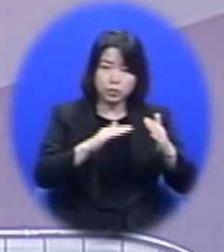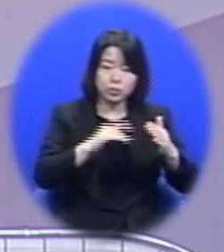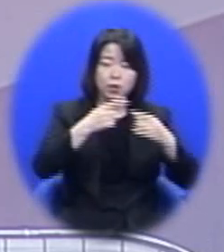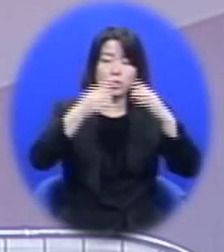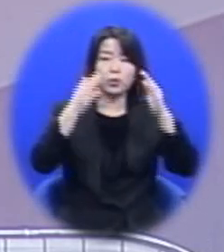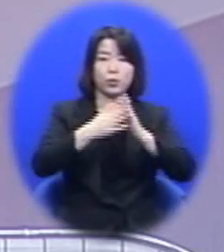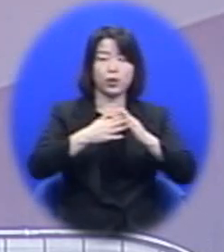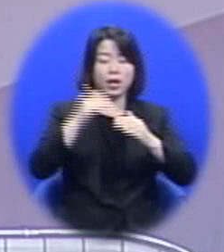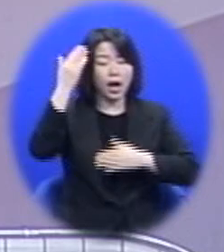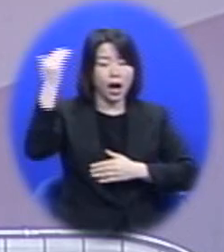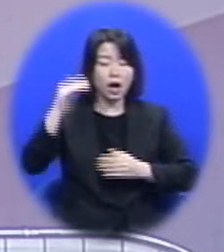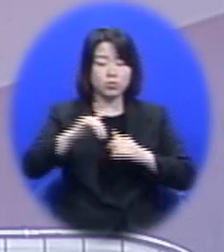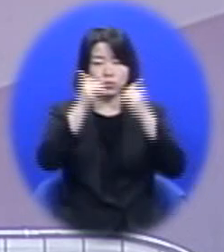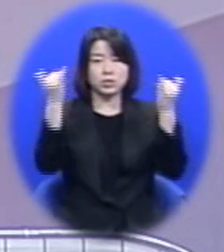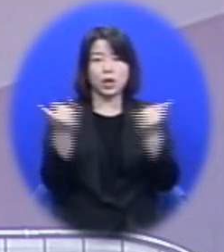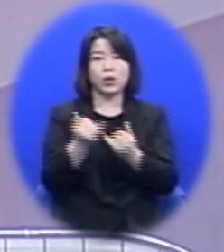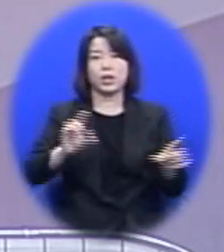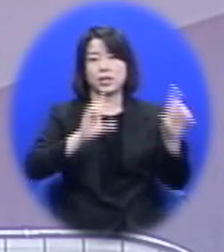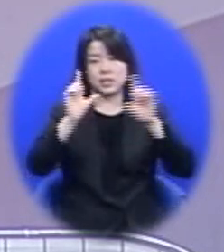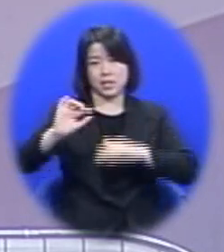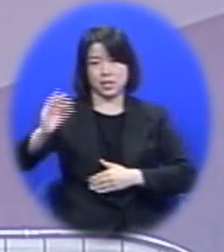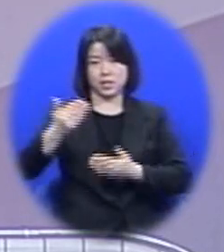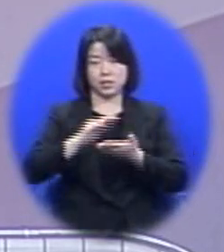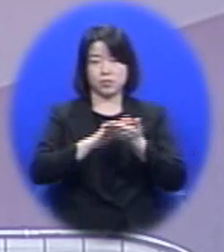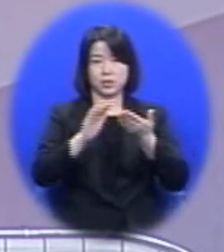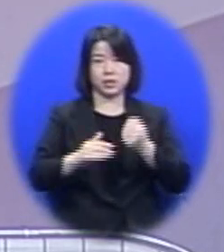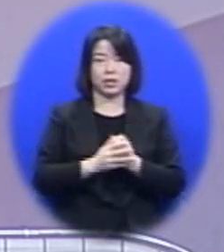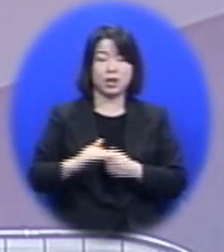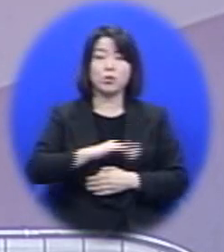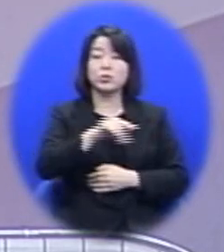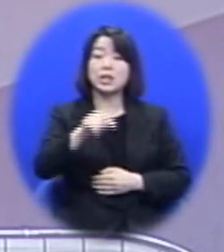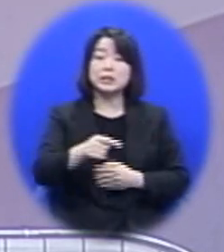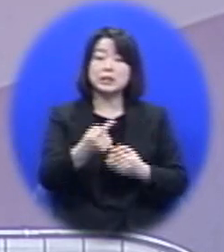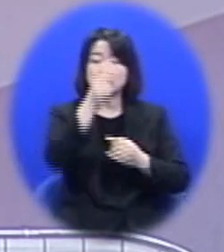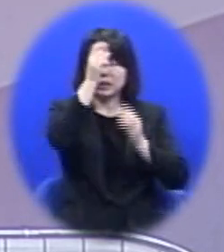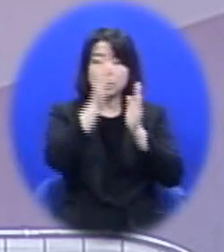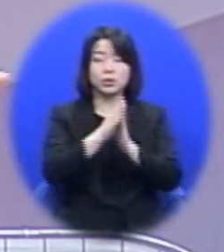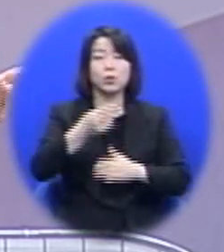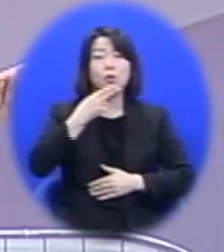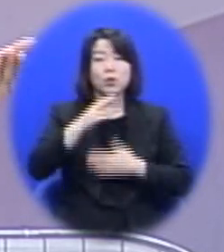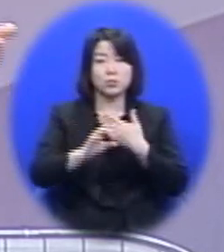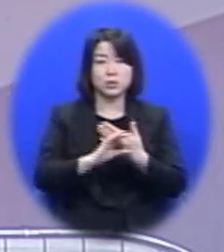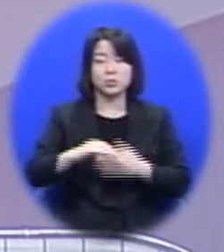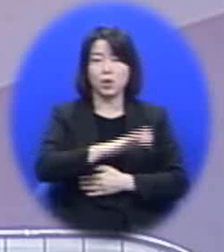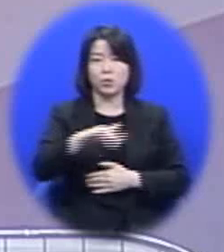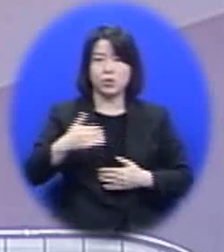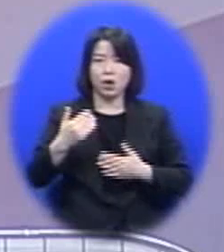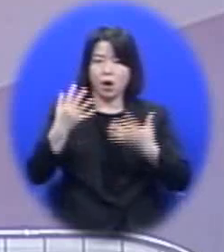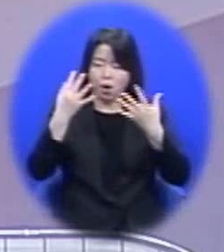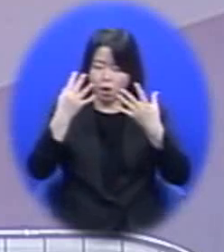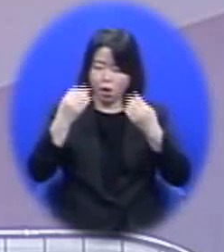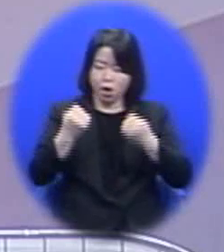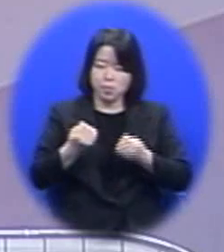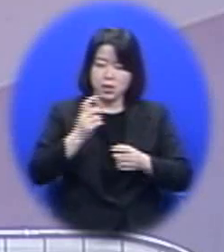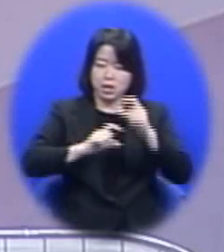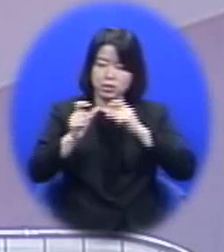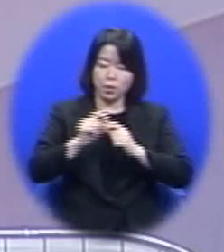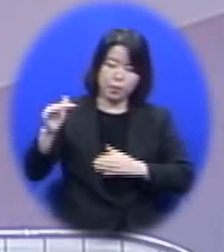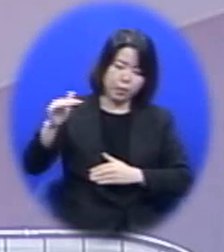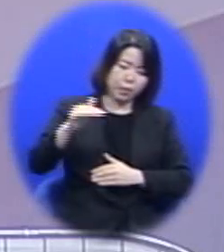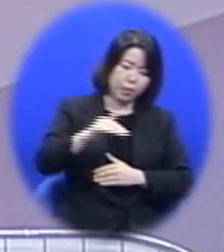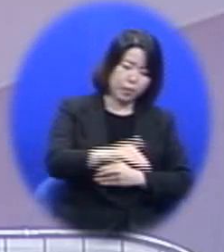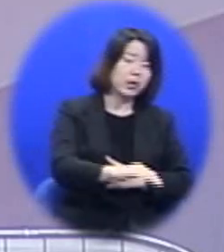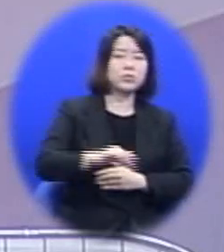사회가 삽니다. 우리가 그 기도가 없으면 우리는 얼마만큼 더 추락해야 될지